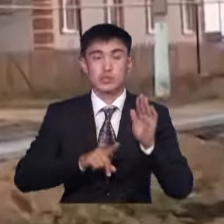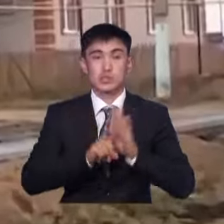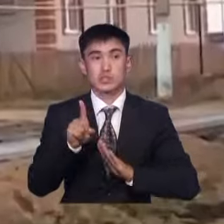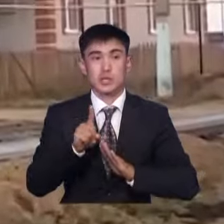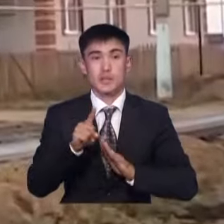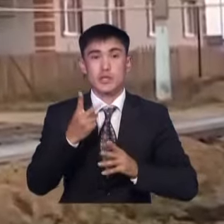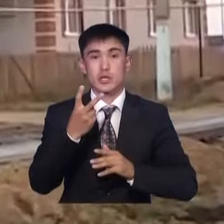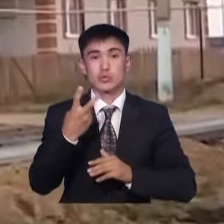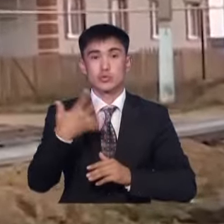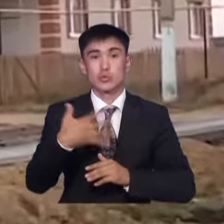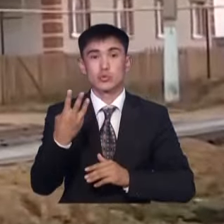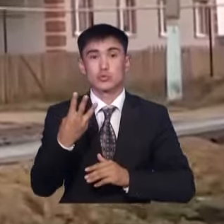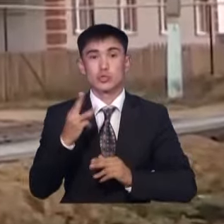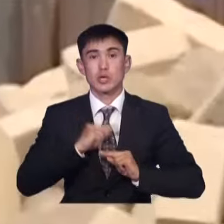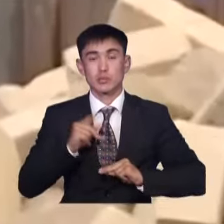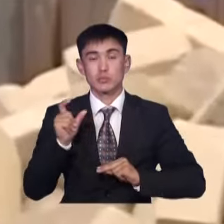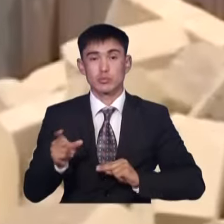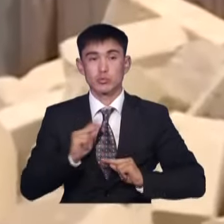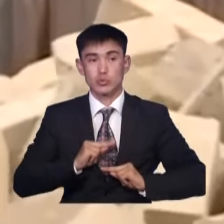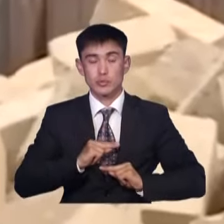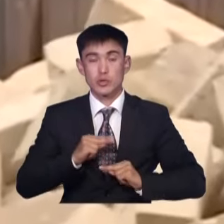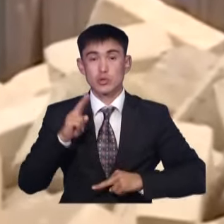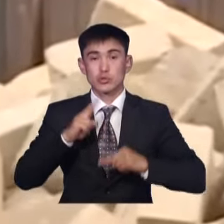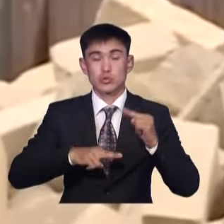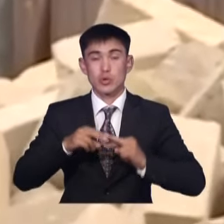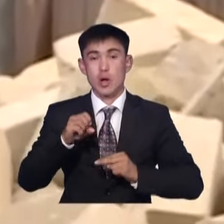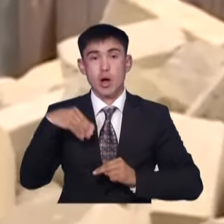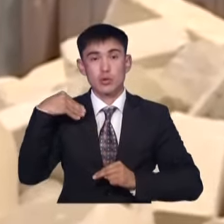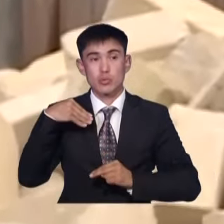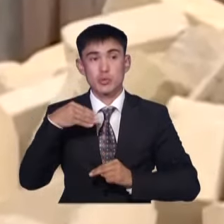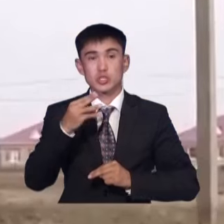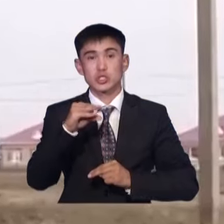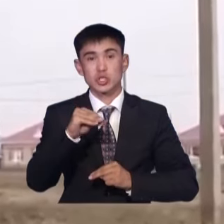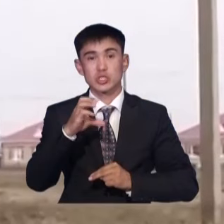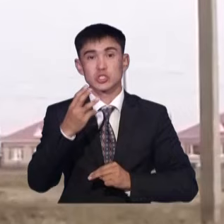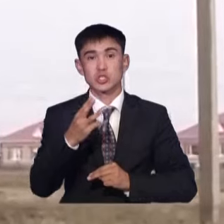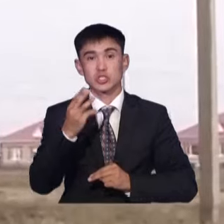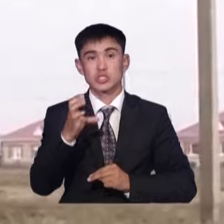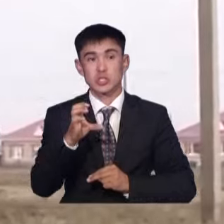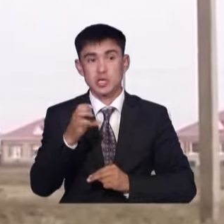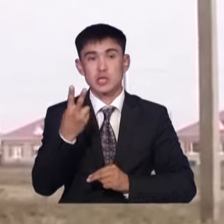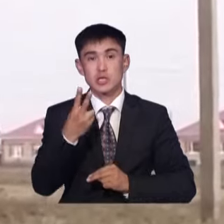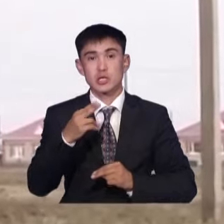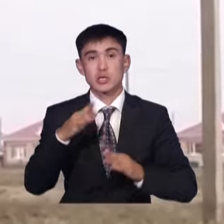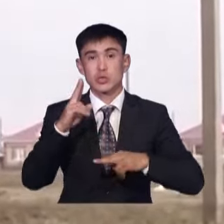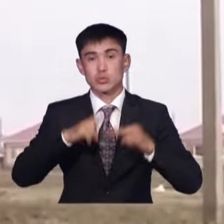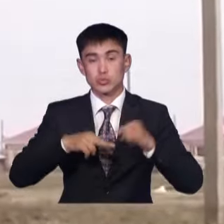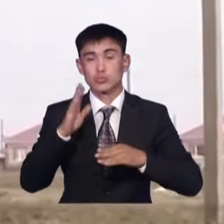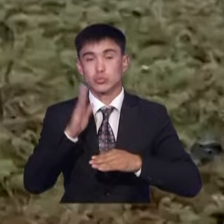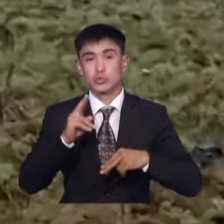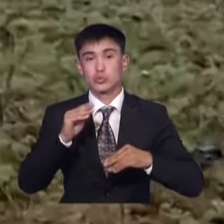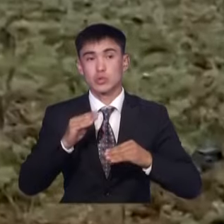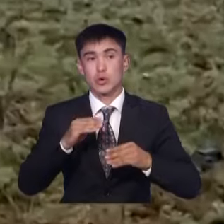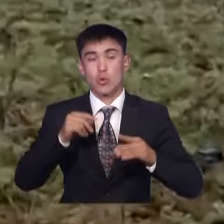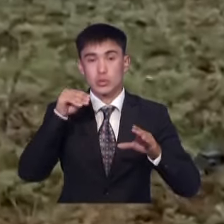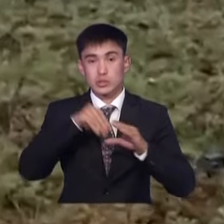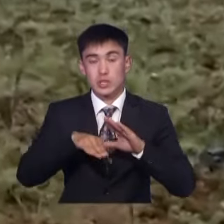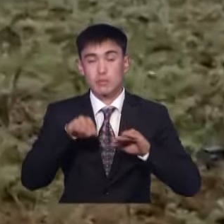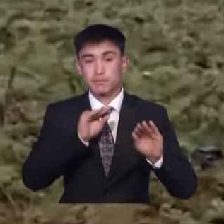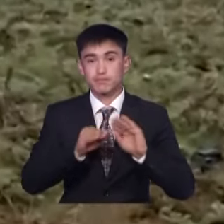аяғы 253 адам жұмыс істеуде. Строй Ақтөбе жауапкершілігі шектеулі серіктестігі 2 тұрғын үй салуда. Оның ішкі әрлеу